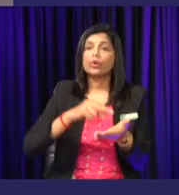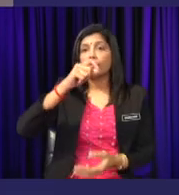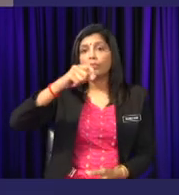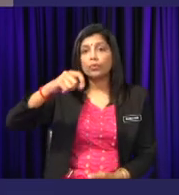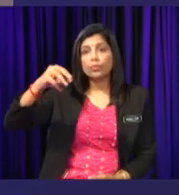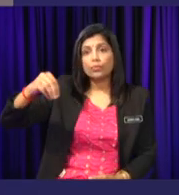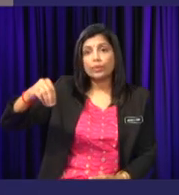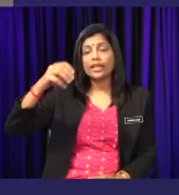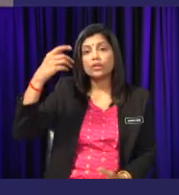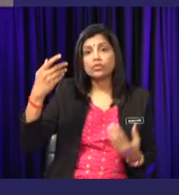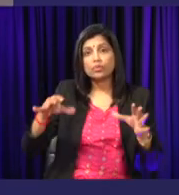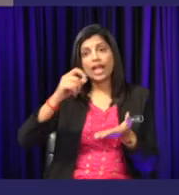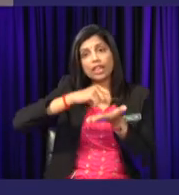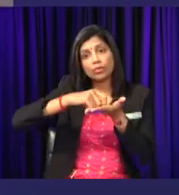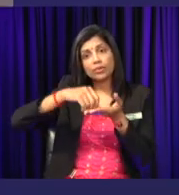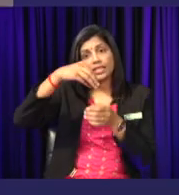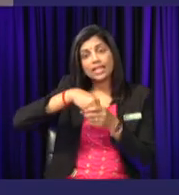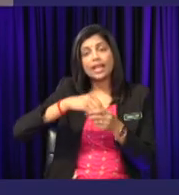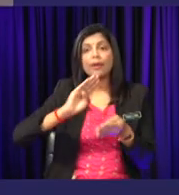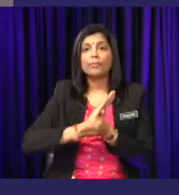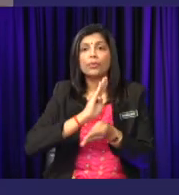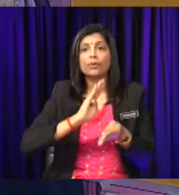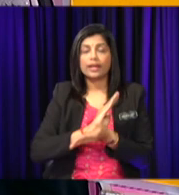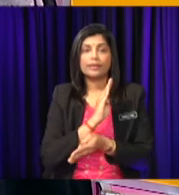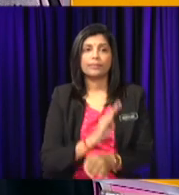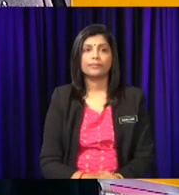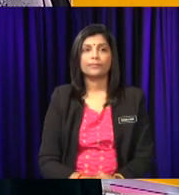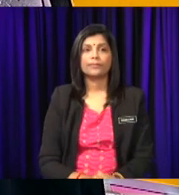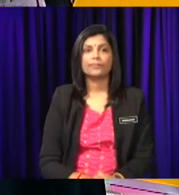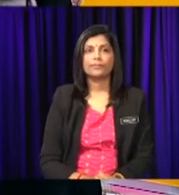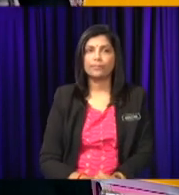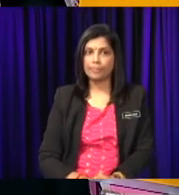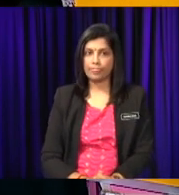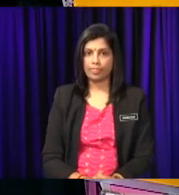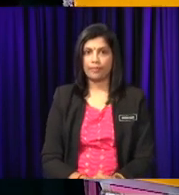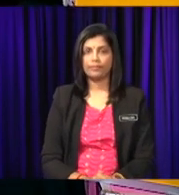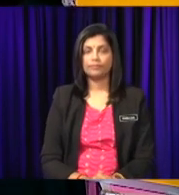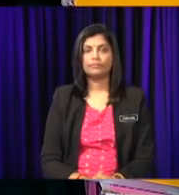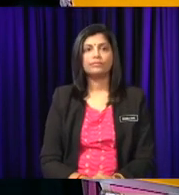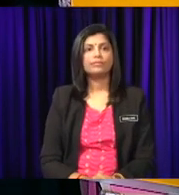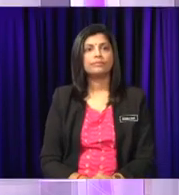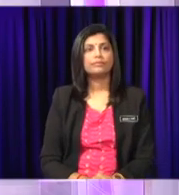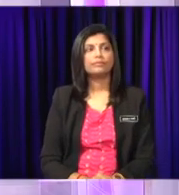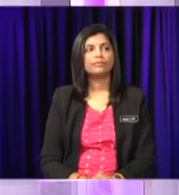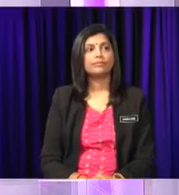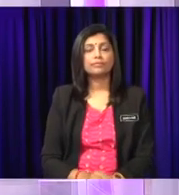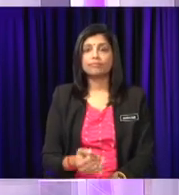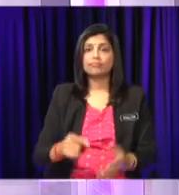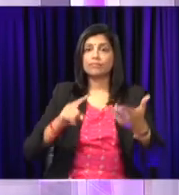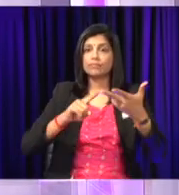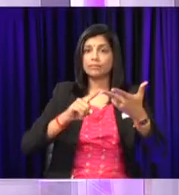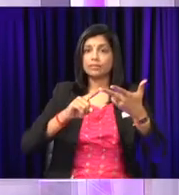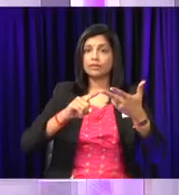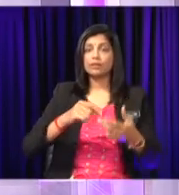borang chat tersebut Oke dah dua ya oke seterusnya kita